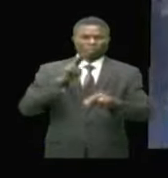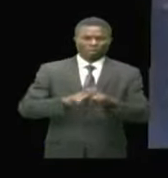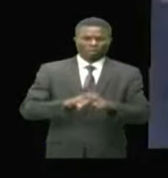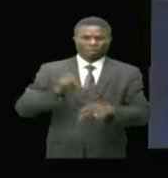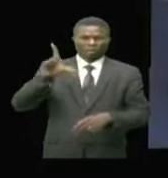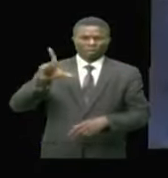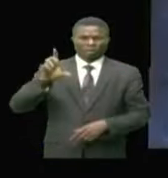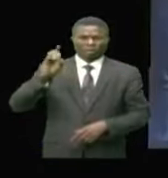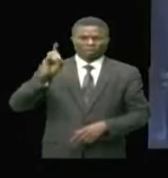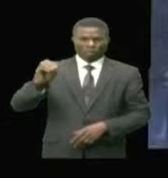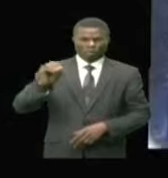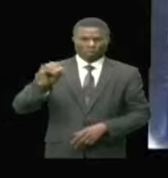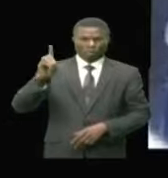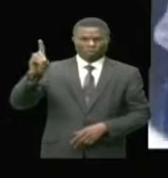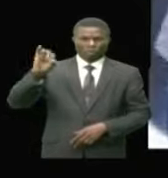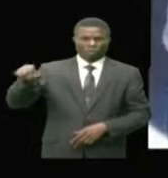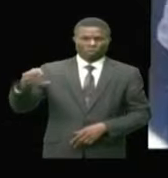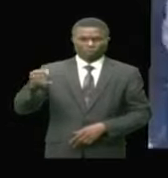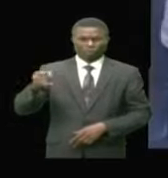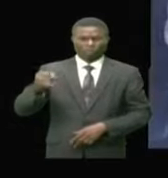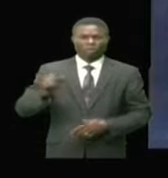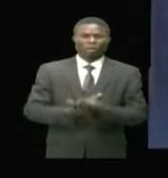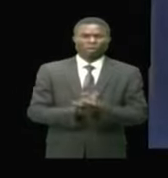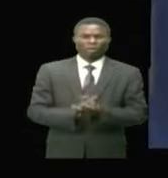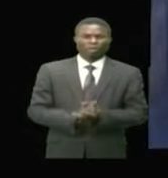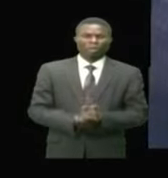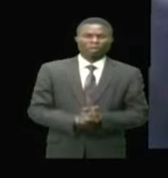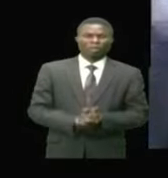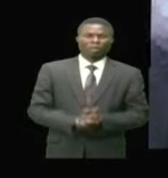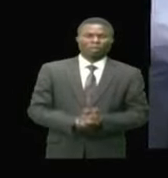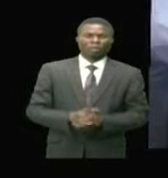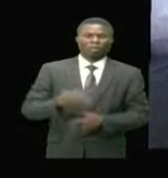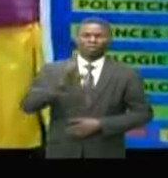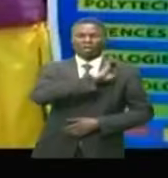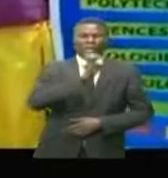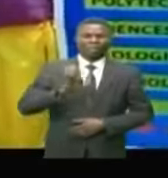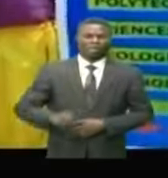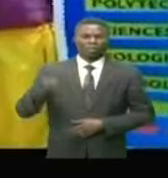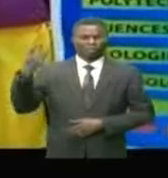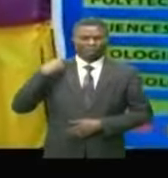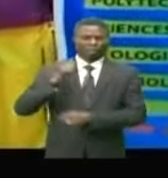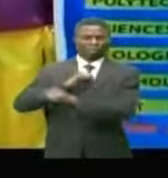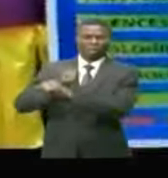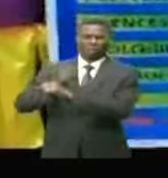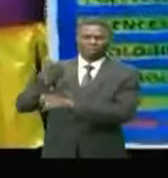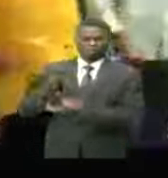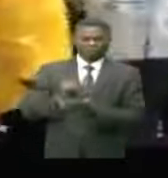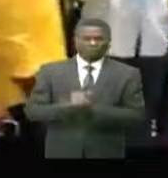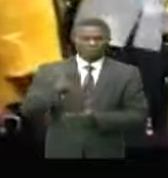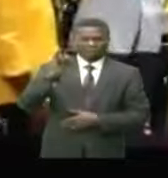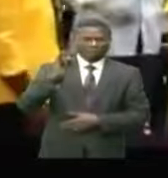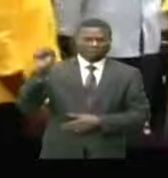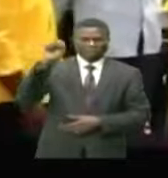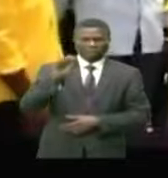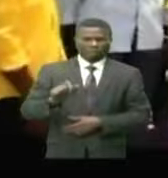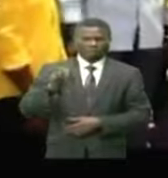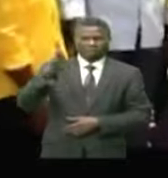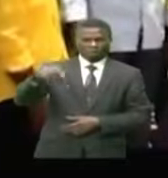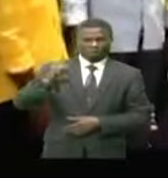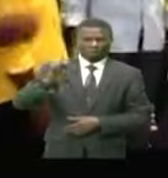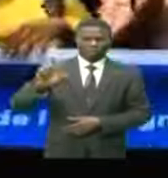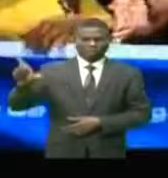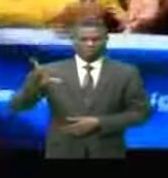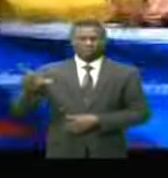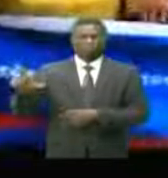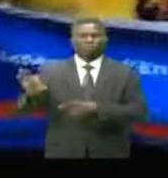l'Odja, honorable Ompeta Chonda Emmanuel, député. L'USTL, par ses étudiants et formels, les